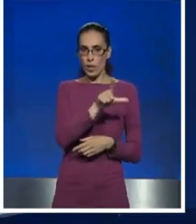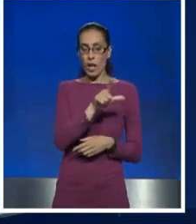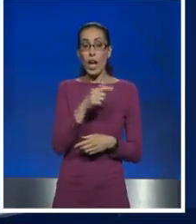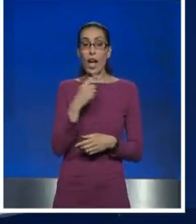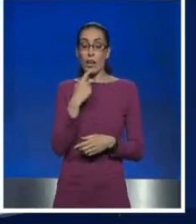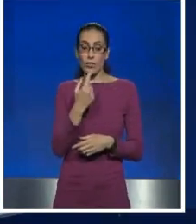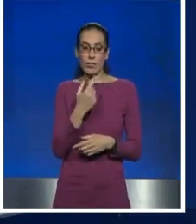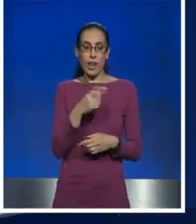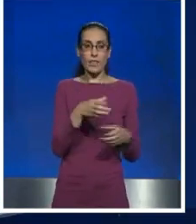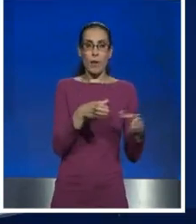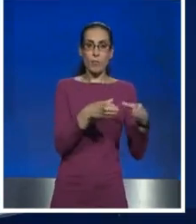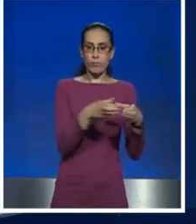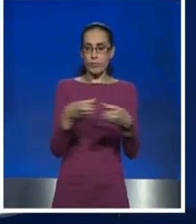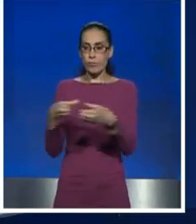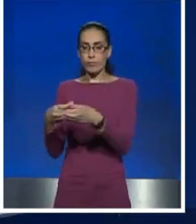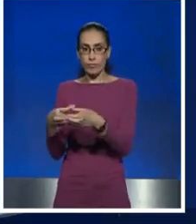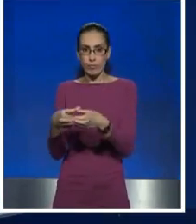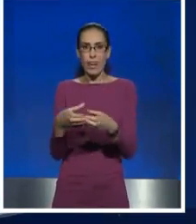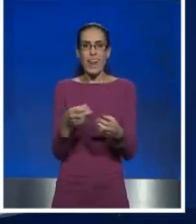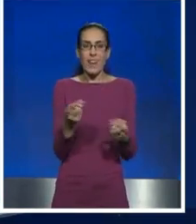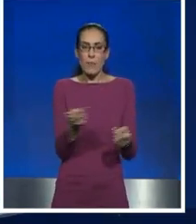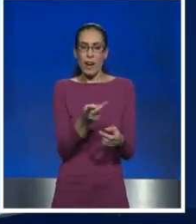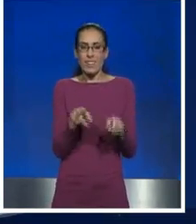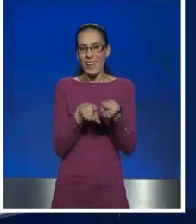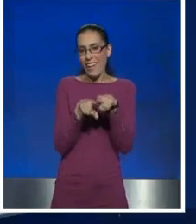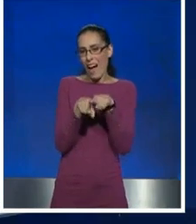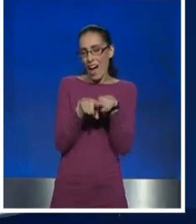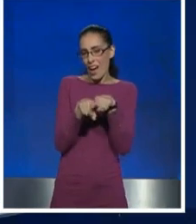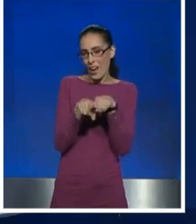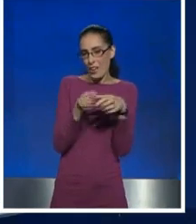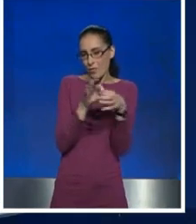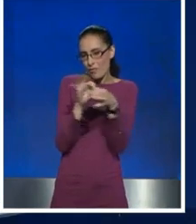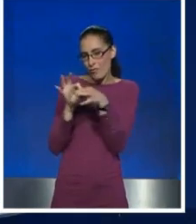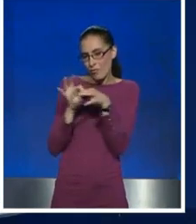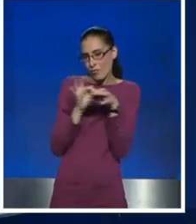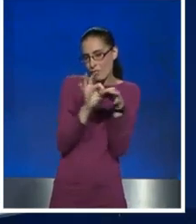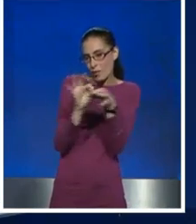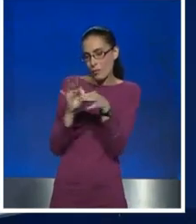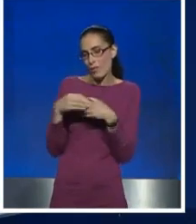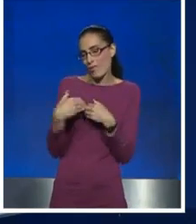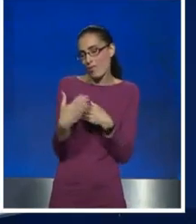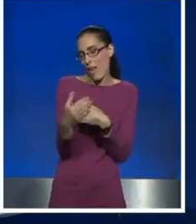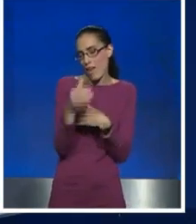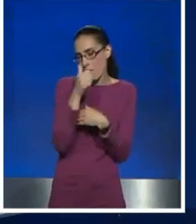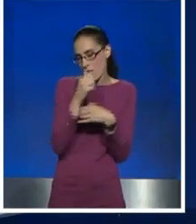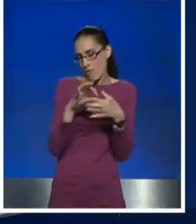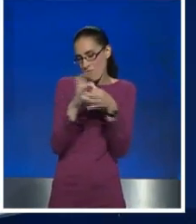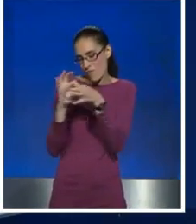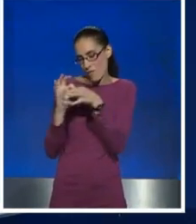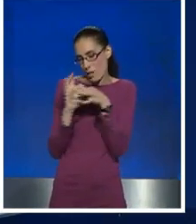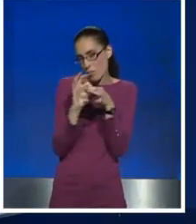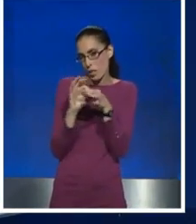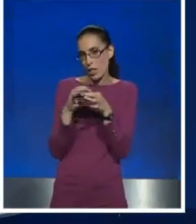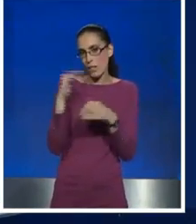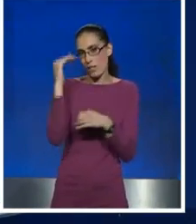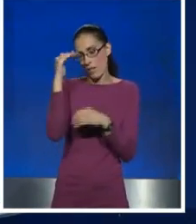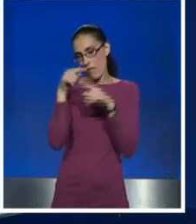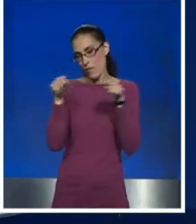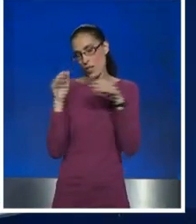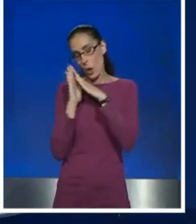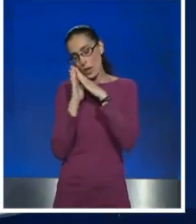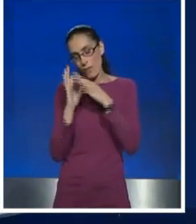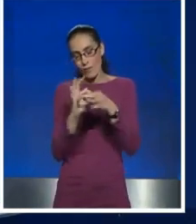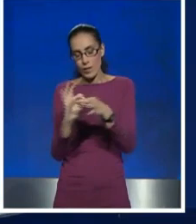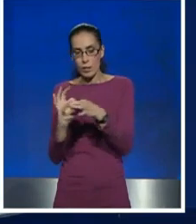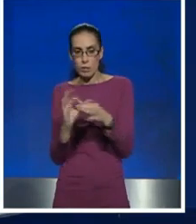lesbiċi jinorku flimkien fis-sodda tagħhom biss. L-Alleanza Bidla qamet ħames snilu u ffurmat